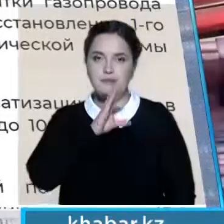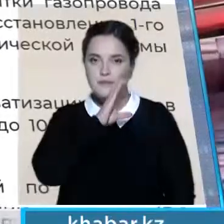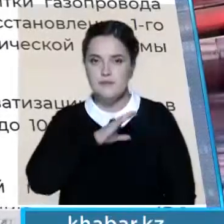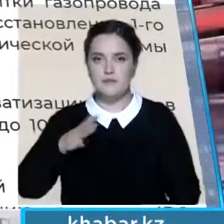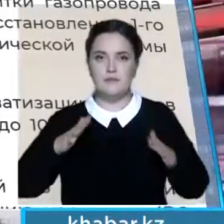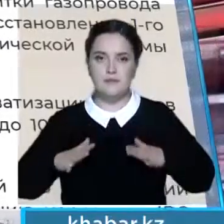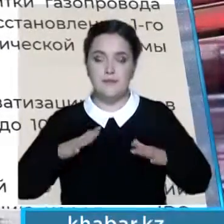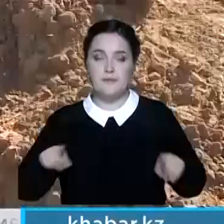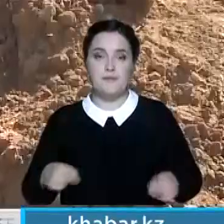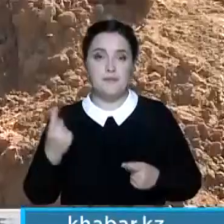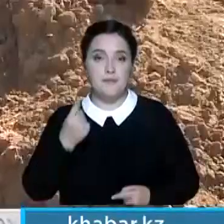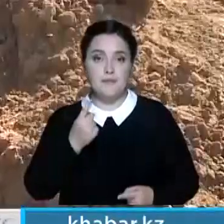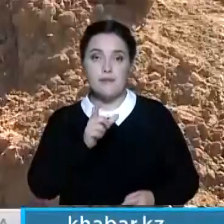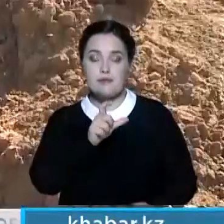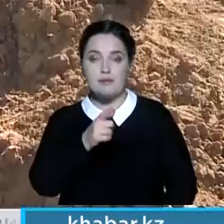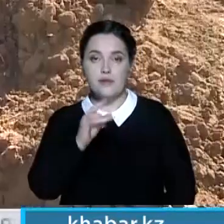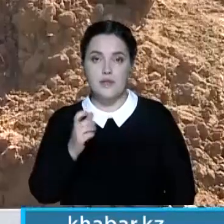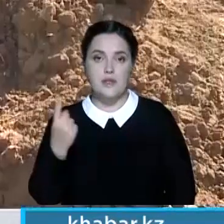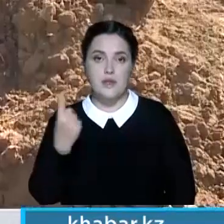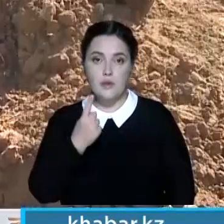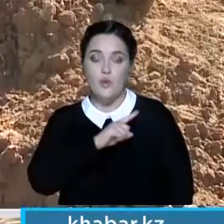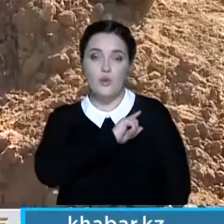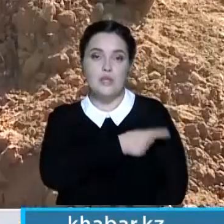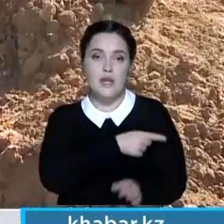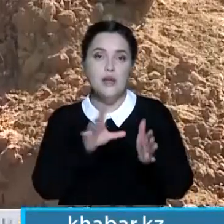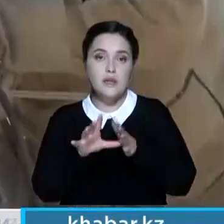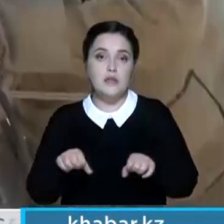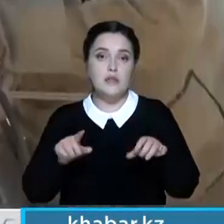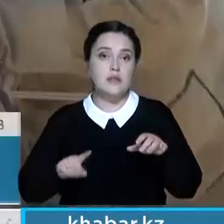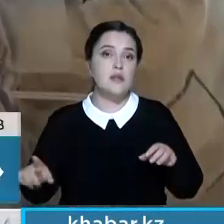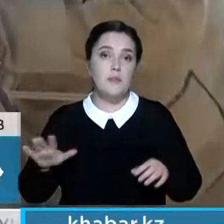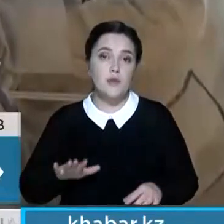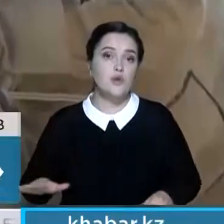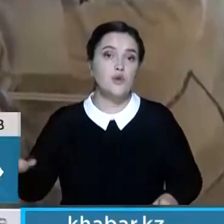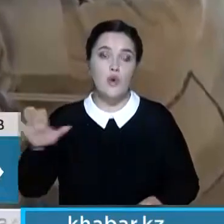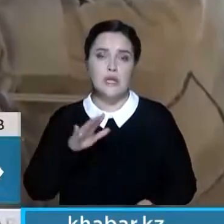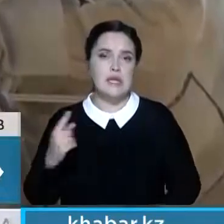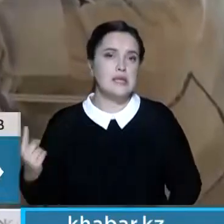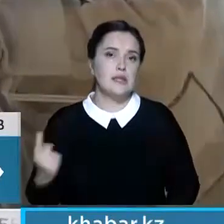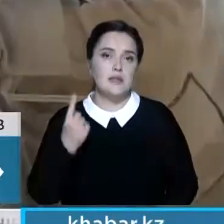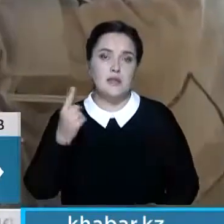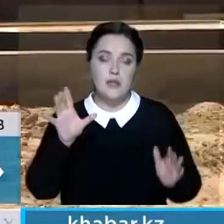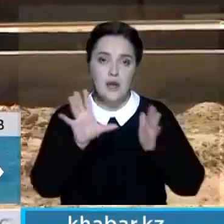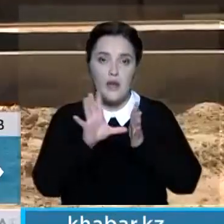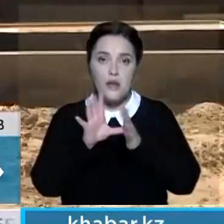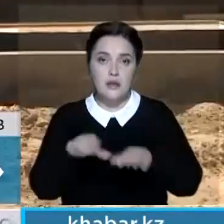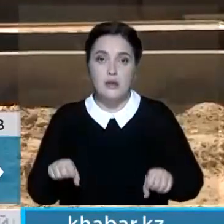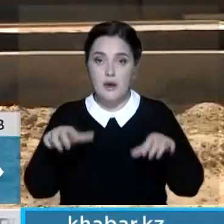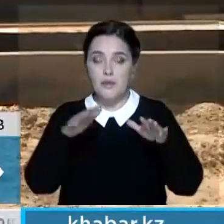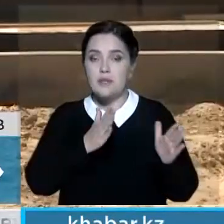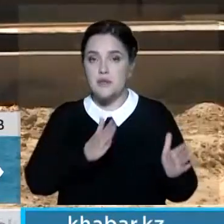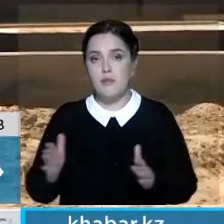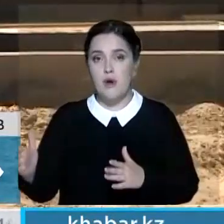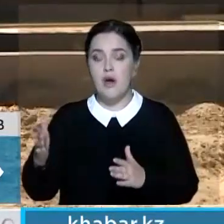первого блока ГРЭС-1, усиление электрической сети западной зоны, единой электроэнергетической системы. В